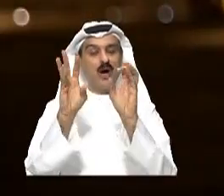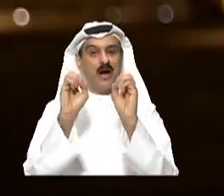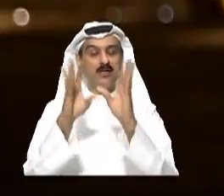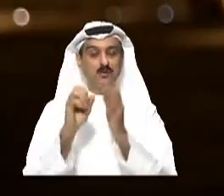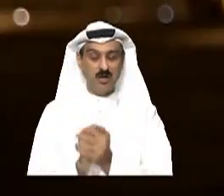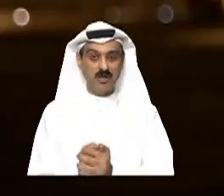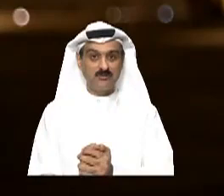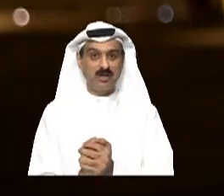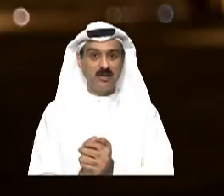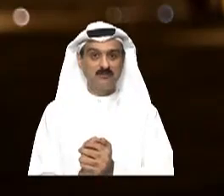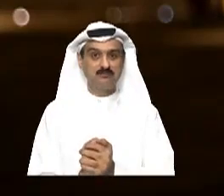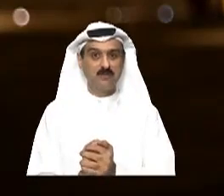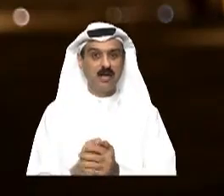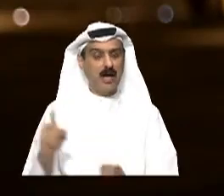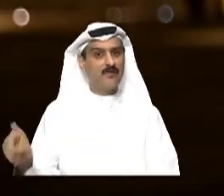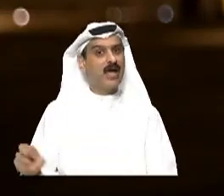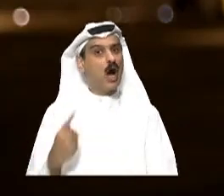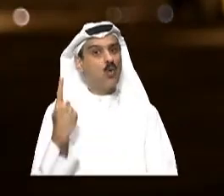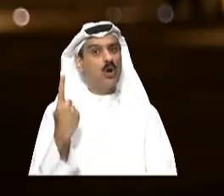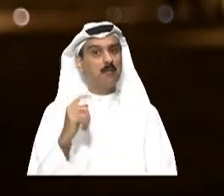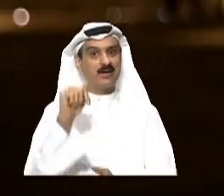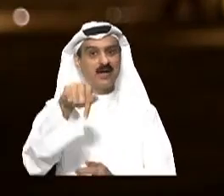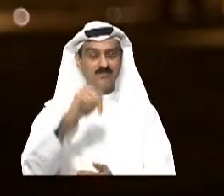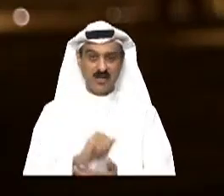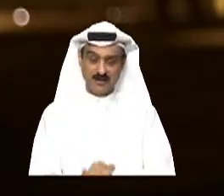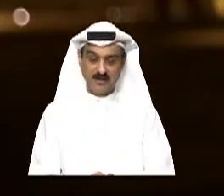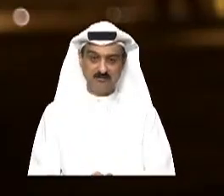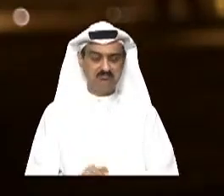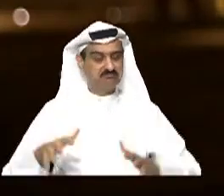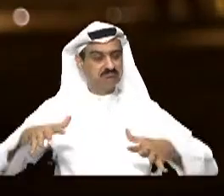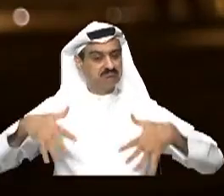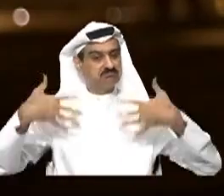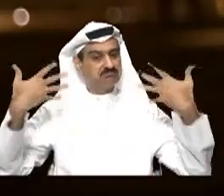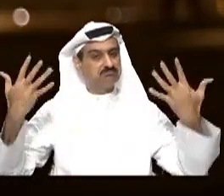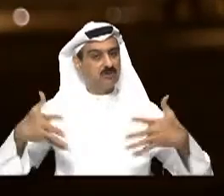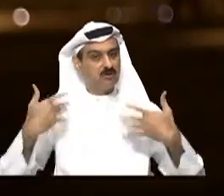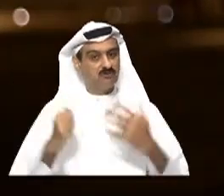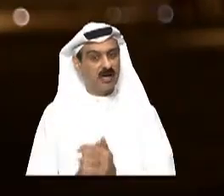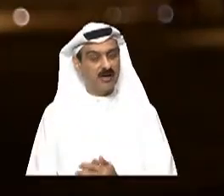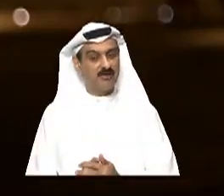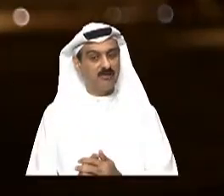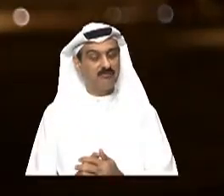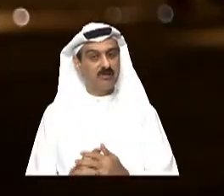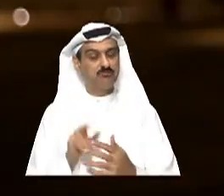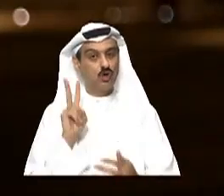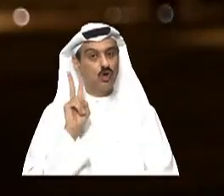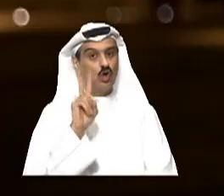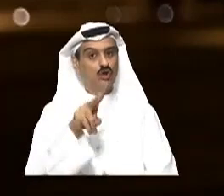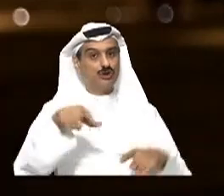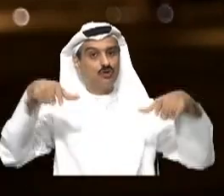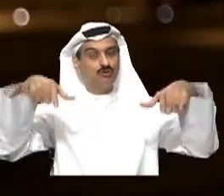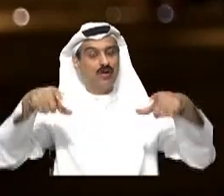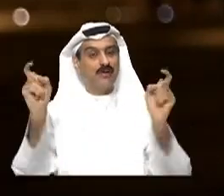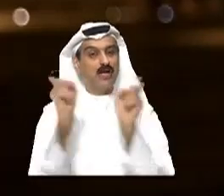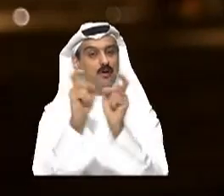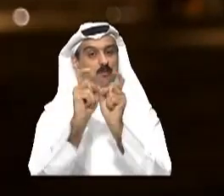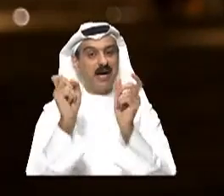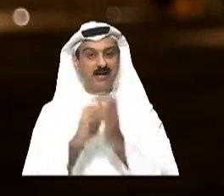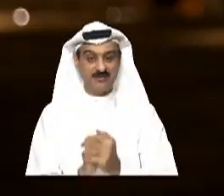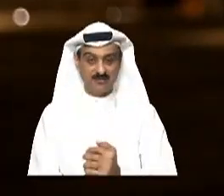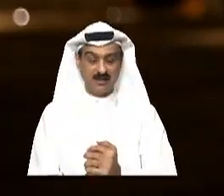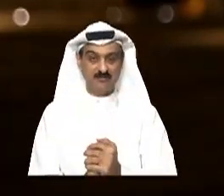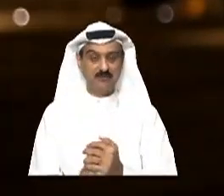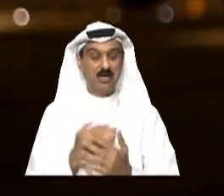مسبوقة، وأكيد يعني كان هناك متعة لمشاهدتنا لهذه الأجواء. وأكيد تواجدنا مع